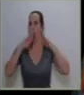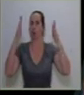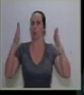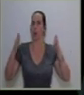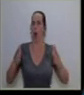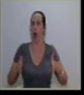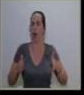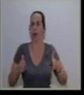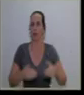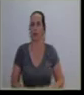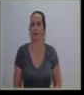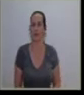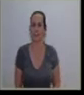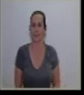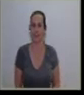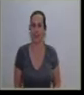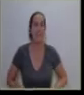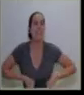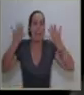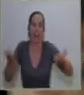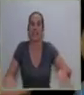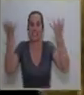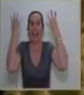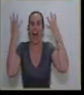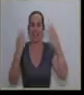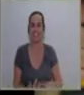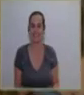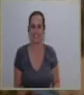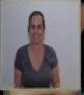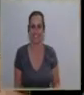סוכה. יעיף לך את עצמך.